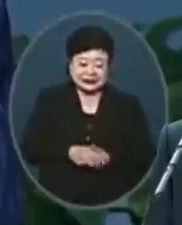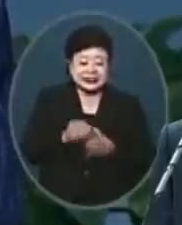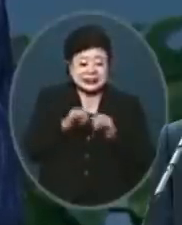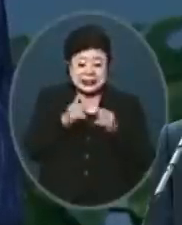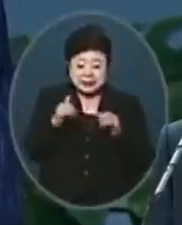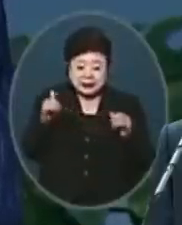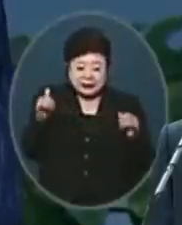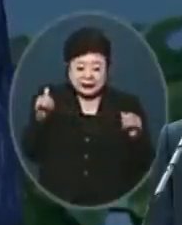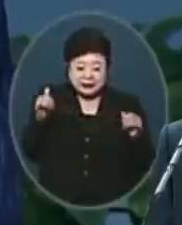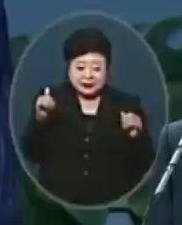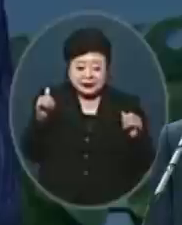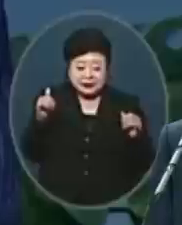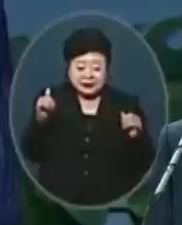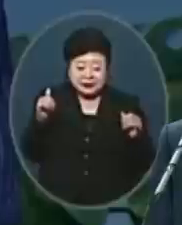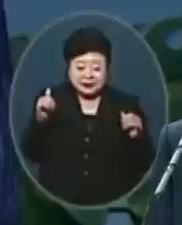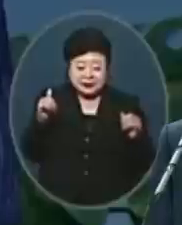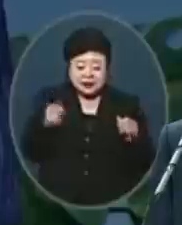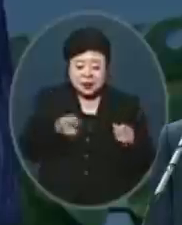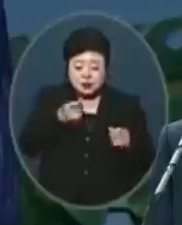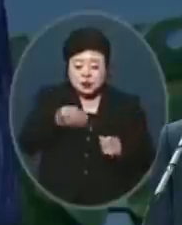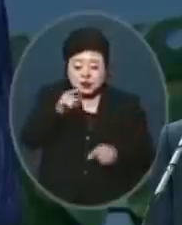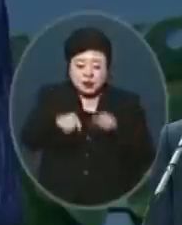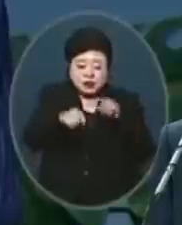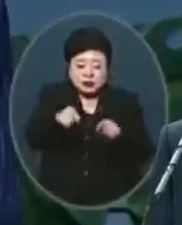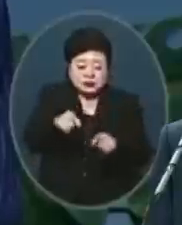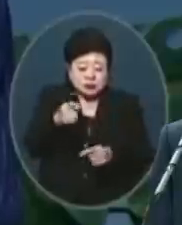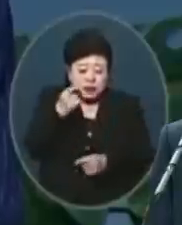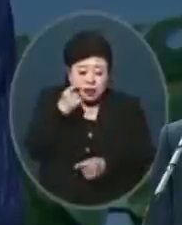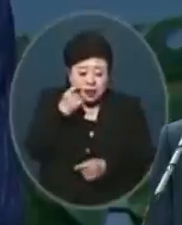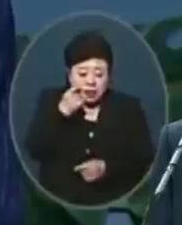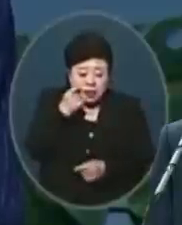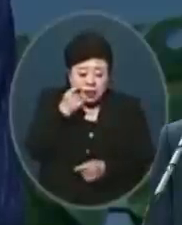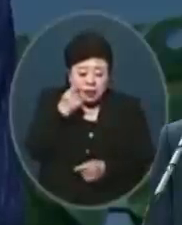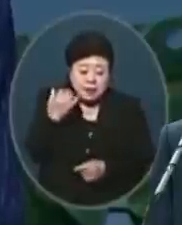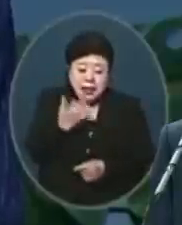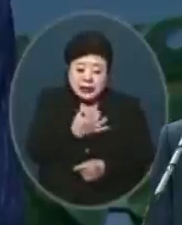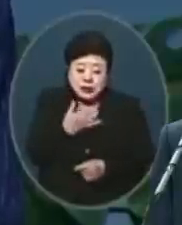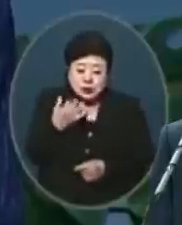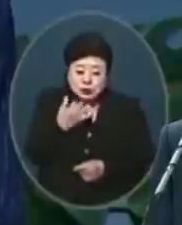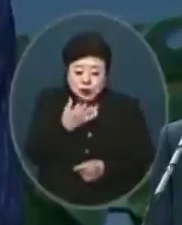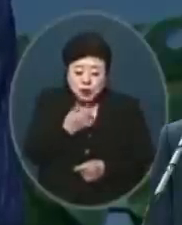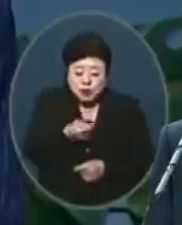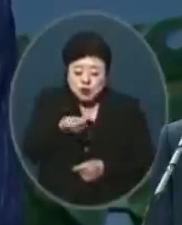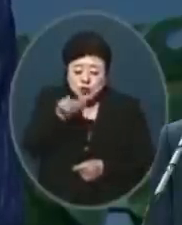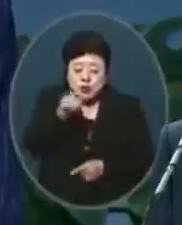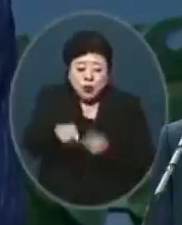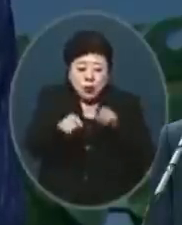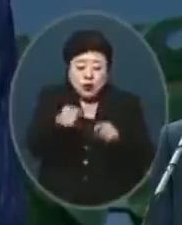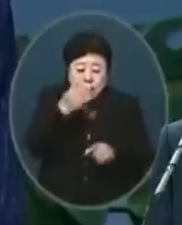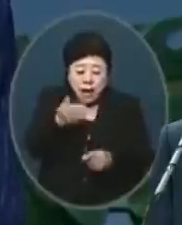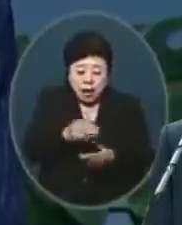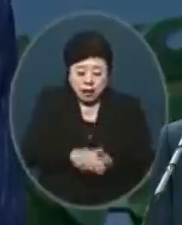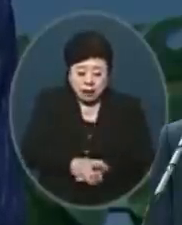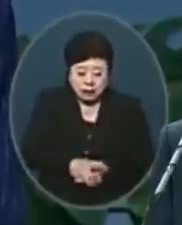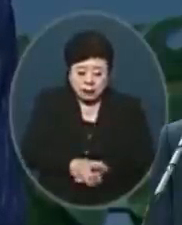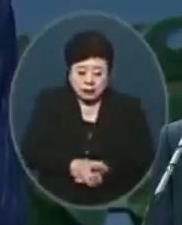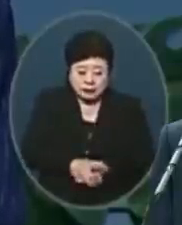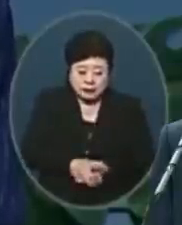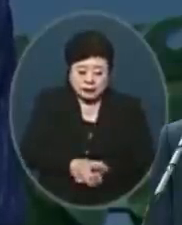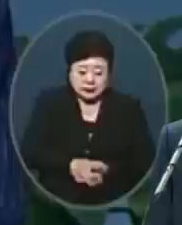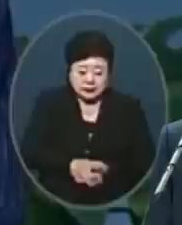사람이 무리로 걸을 수 없지만은 베드로는 무리로 걸었습니다.